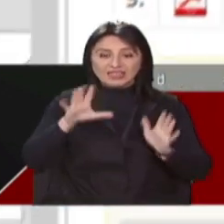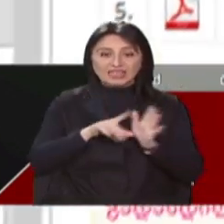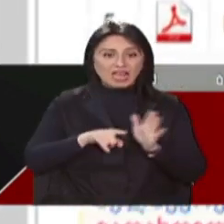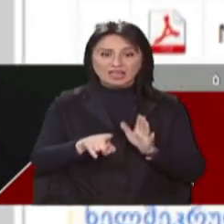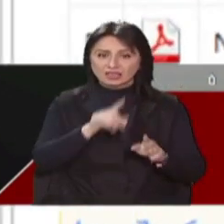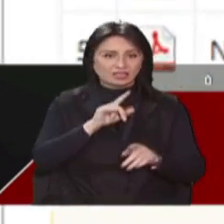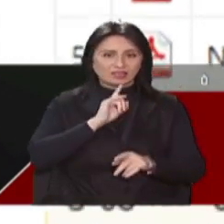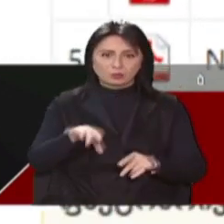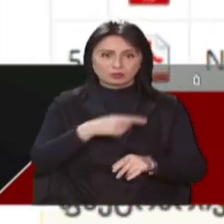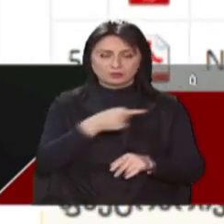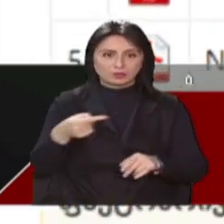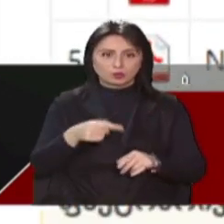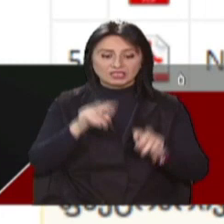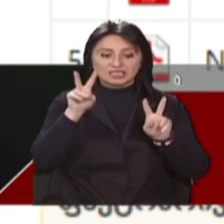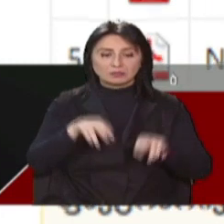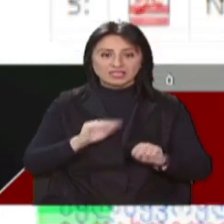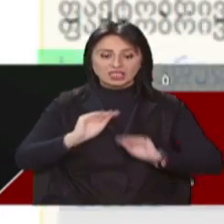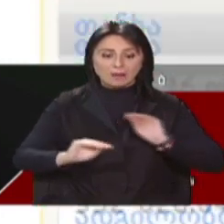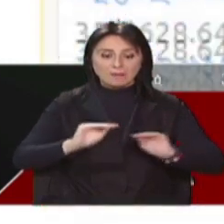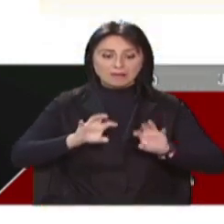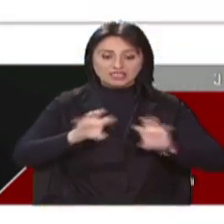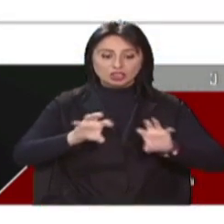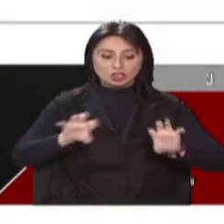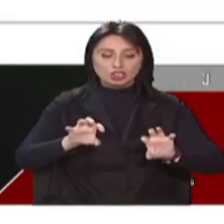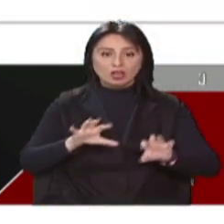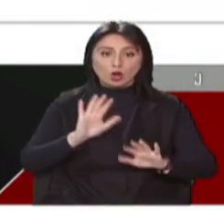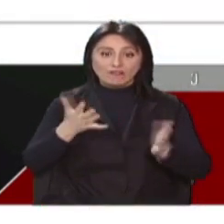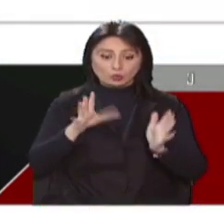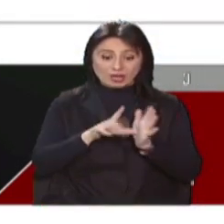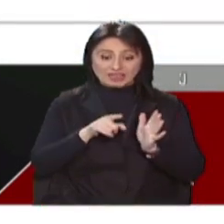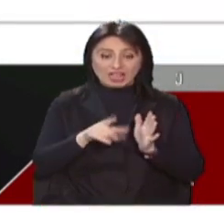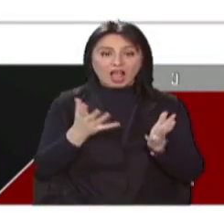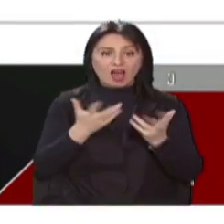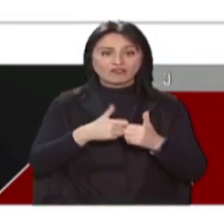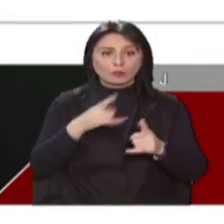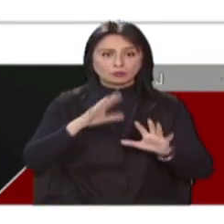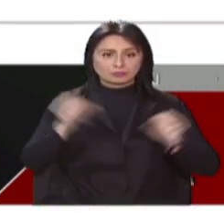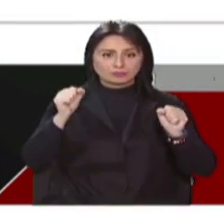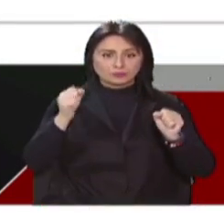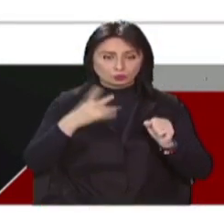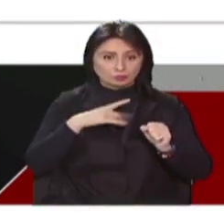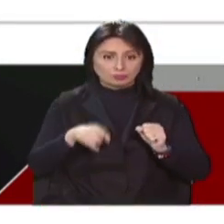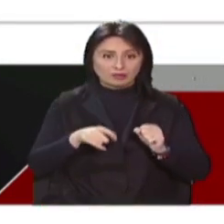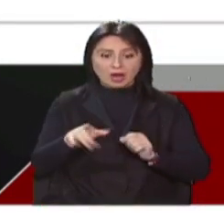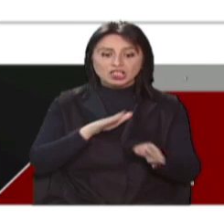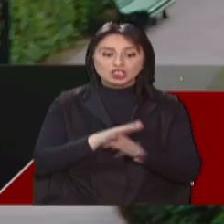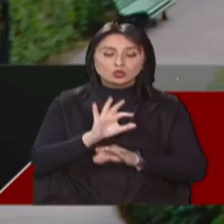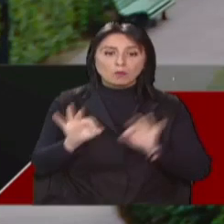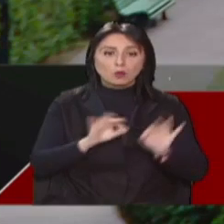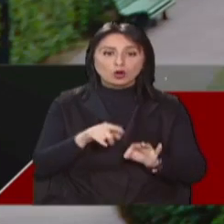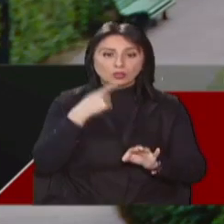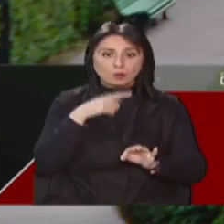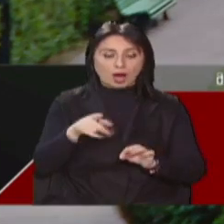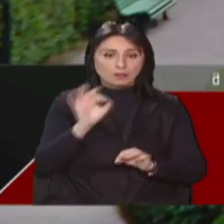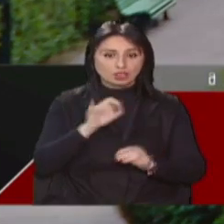Მსგავს სიტუაციაში კი სპეციალური მოწყობილობით დენის ავტომატურ გათიშვას გულისხმობდა. Როგორ შესრულდა მათი პროექტი, ამბობს,